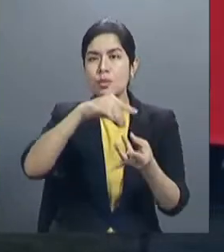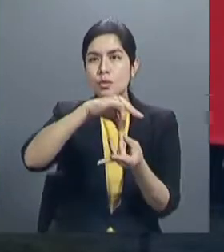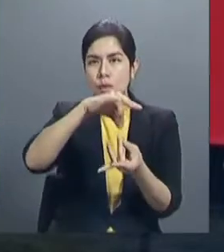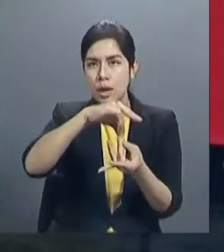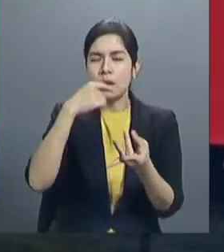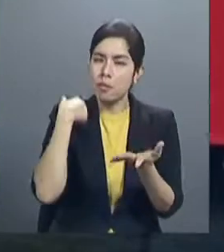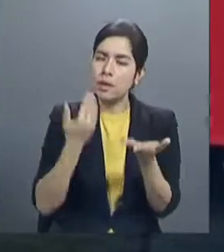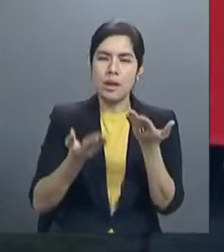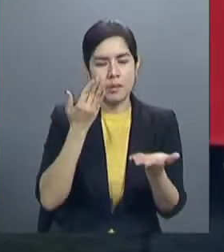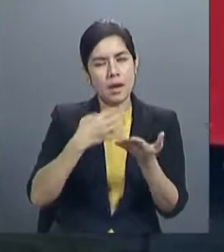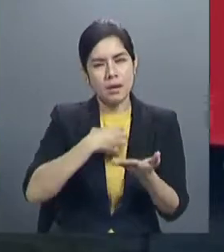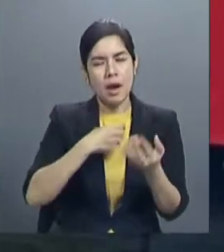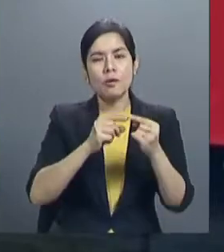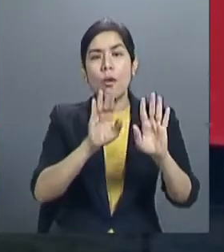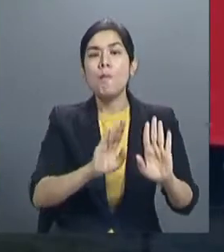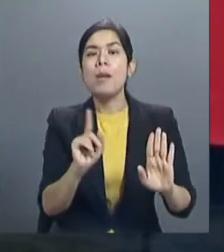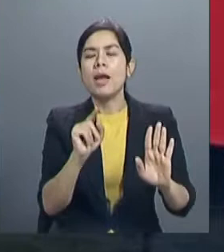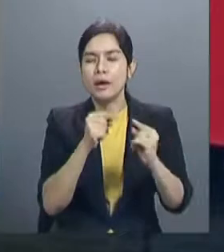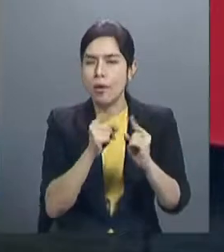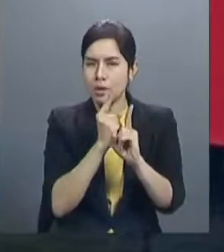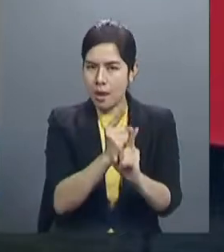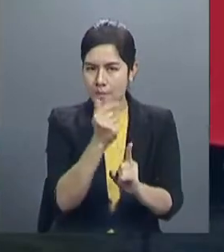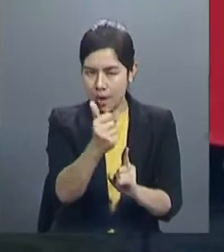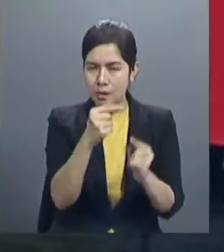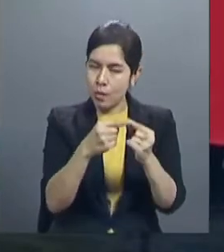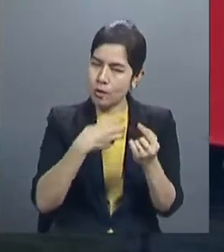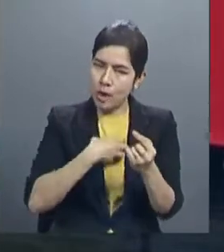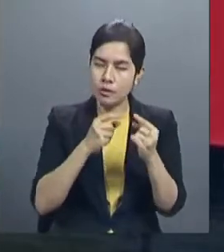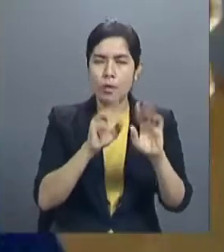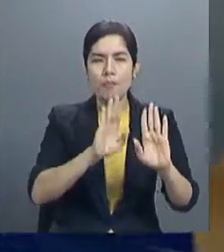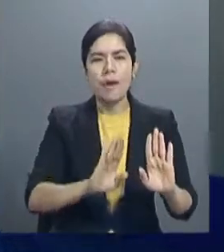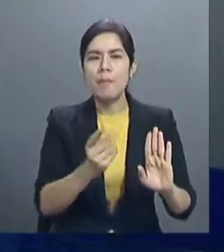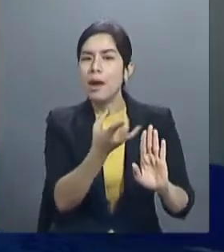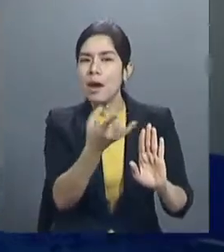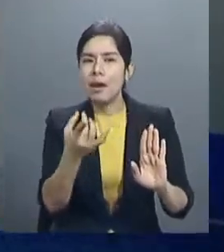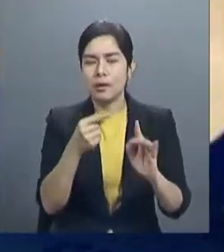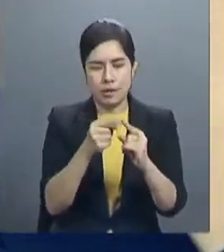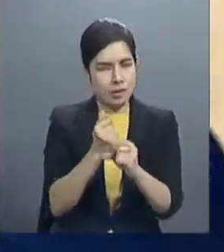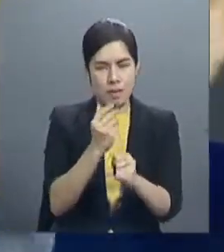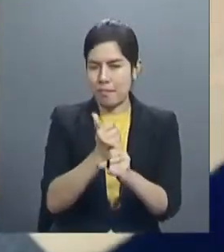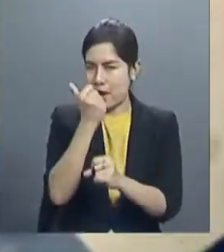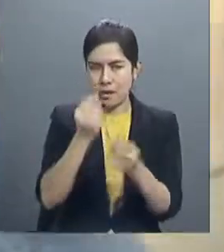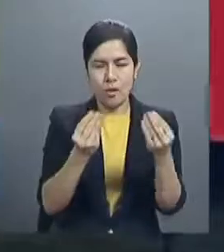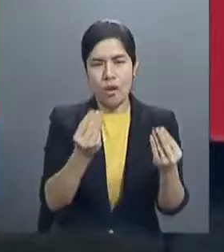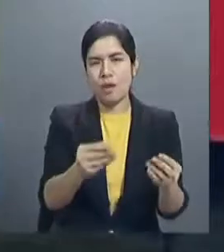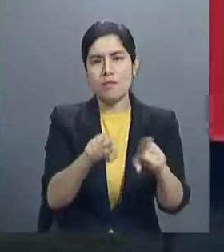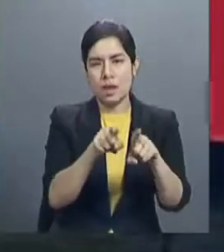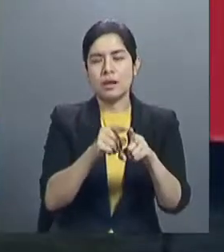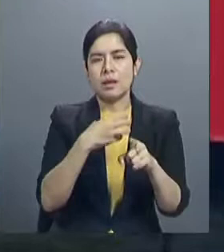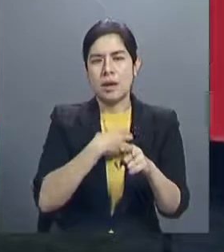ได้ตามออเดอร์ที่เพิ่นสร้างมาล่ะพอก็เฮ็ดให้เพิ่นได้ราย